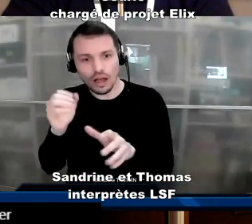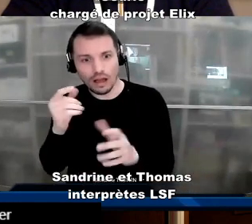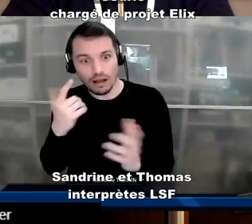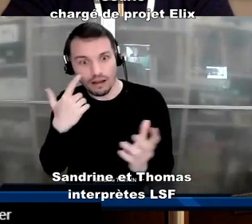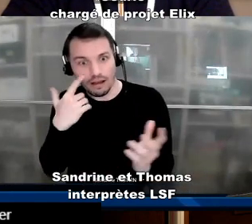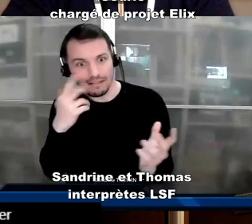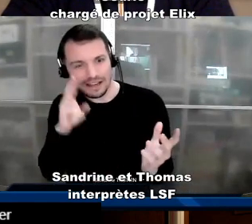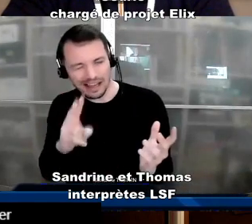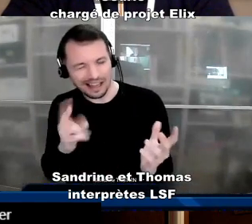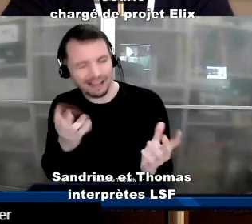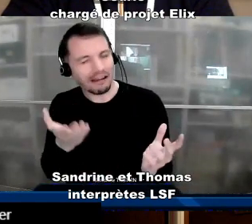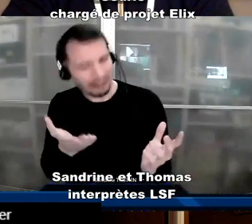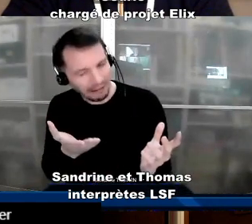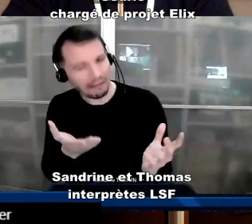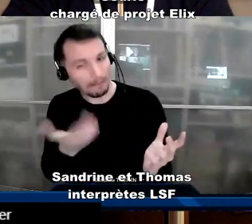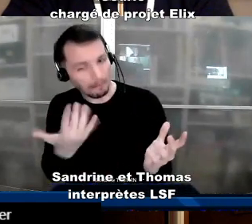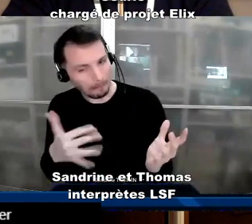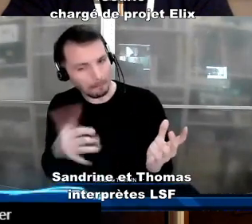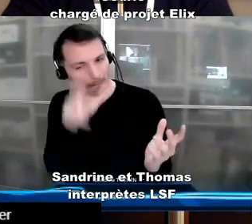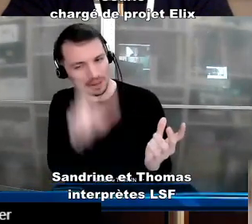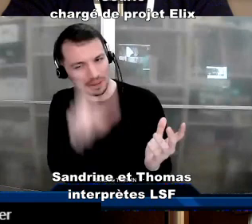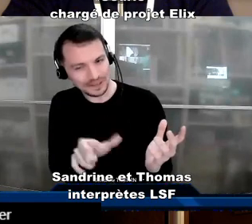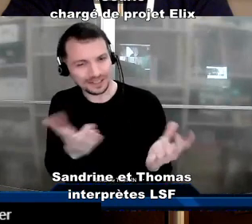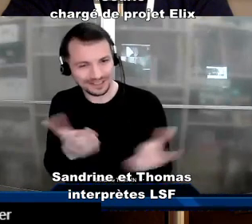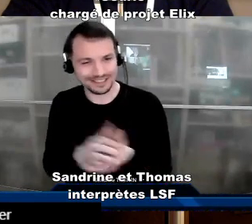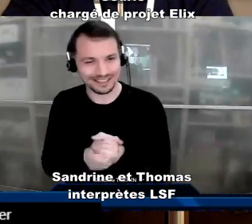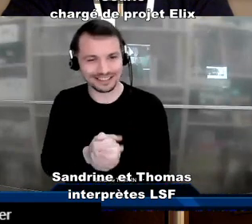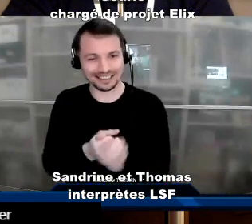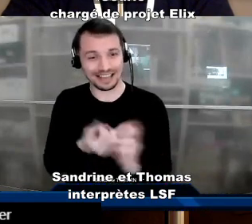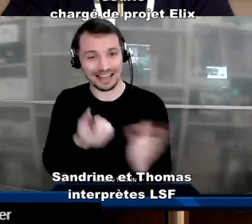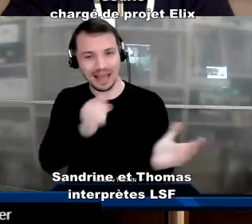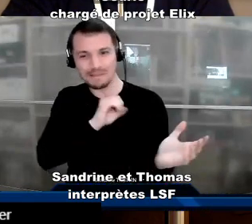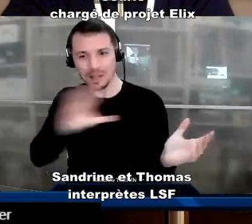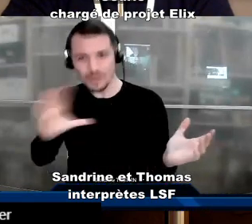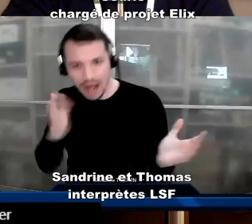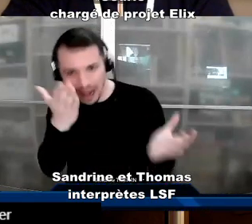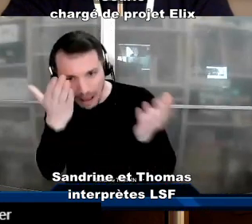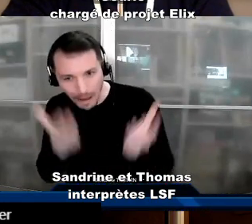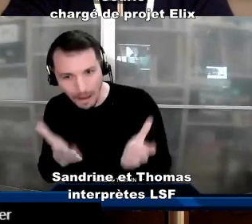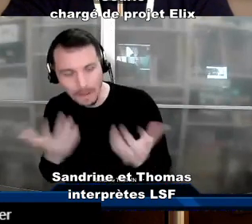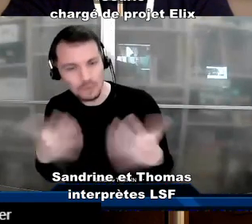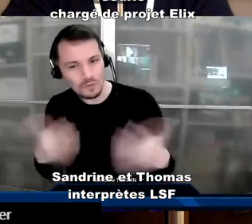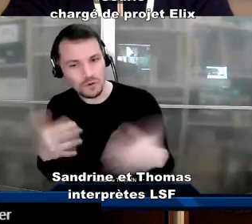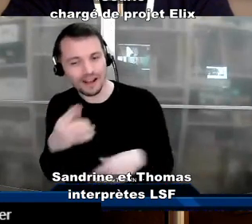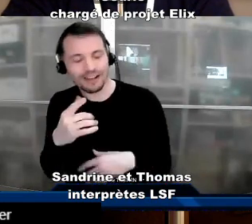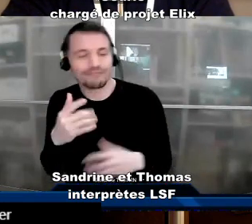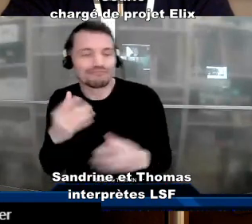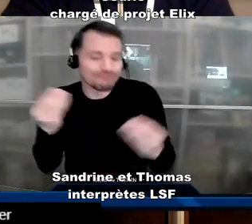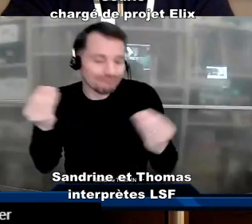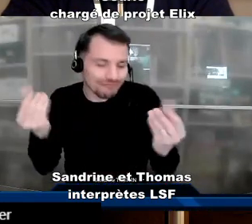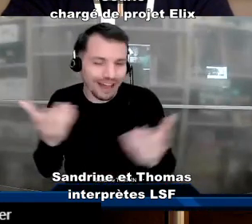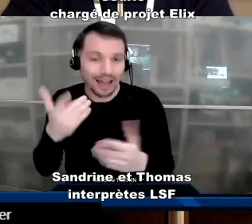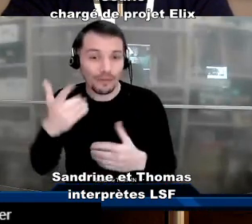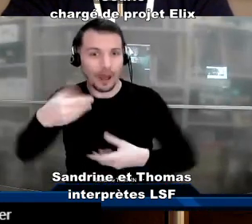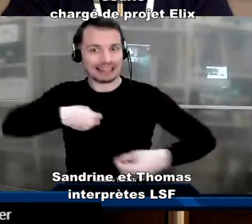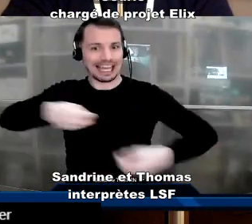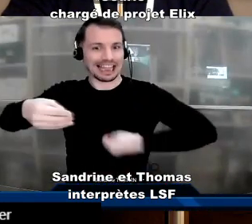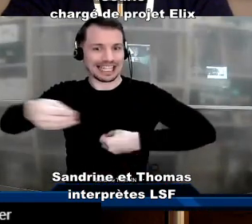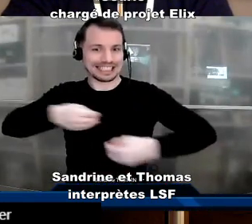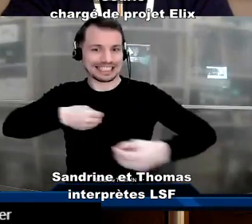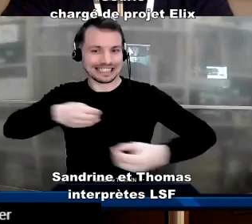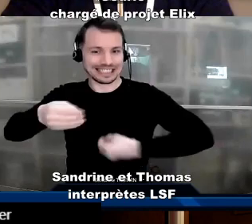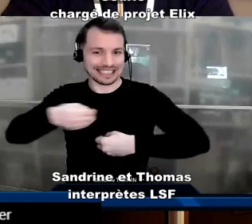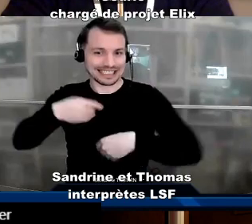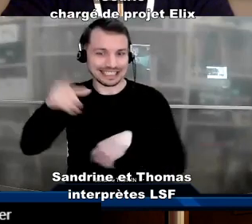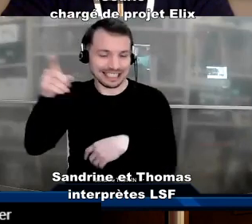le petit clin d'œil, j'ai fait comme ça, mais c'est Emmanuel Laborie, parce que c'est la directrice